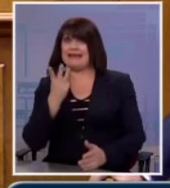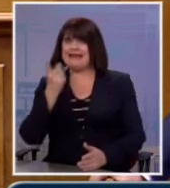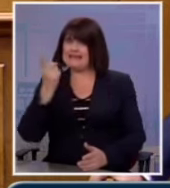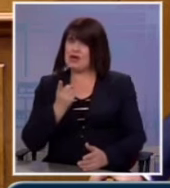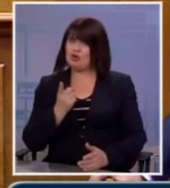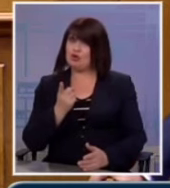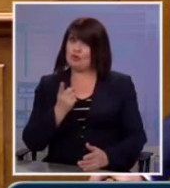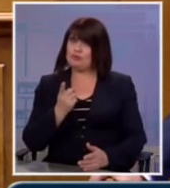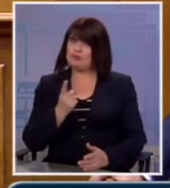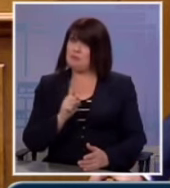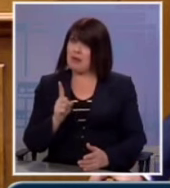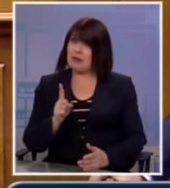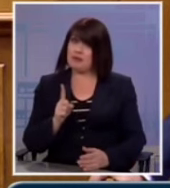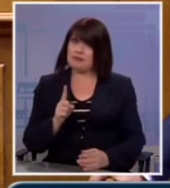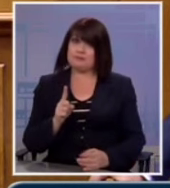3%,